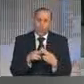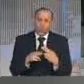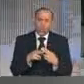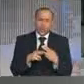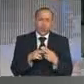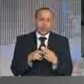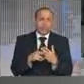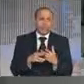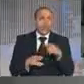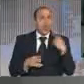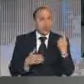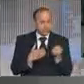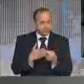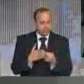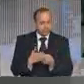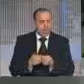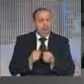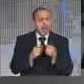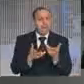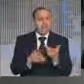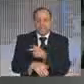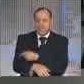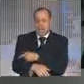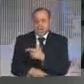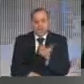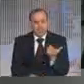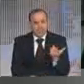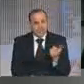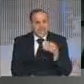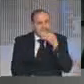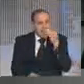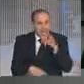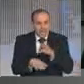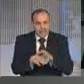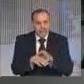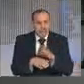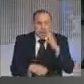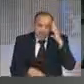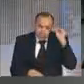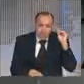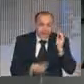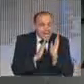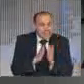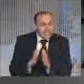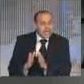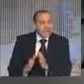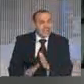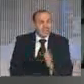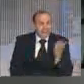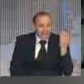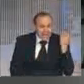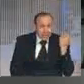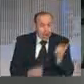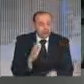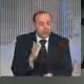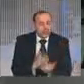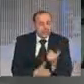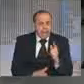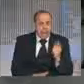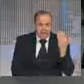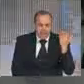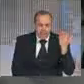يعني كل كتاباتنا بالاخص في النقابه كانت تحكي على طب الاختصاص يعني هو مشكله را قديمه ليست مشكله جديده